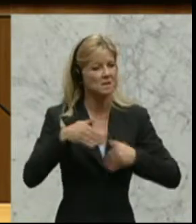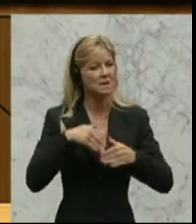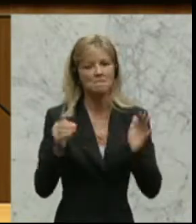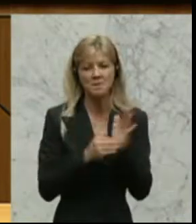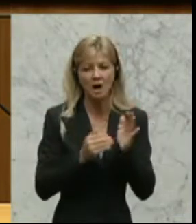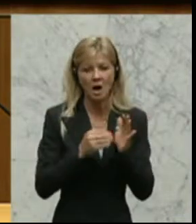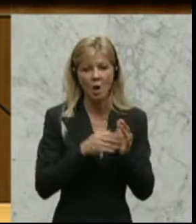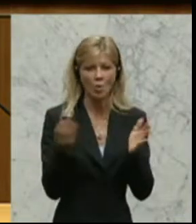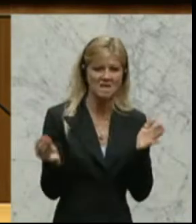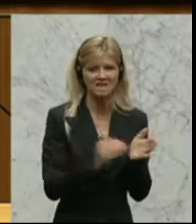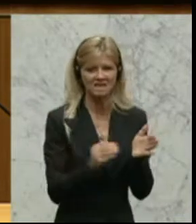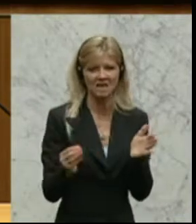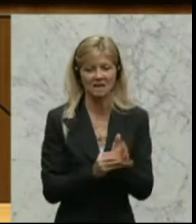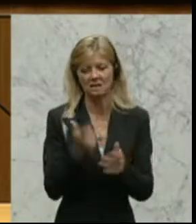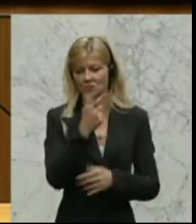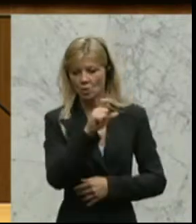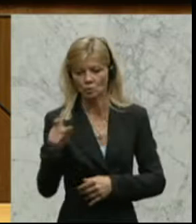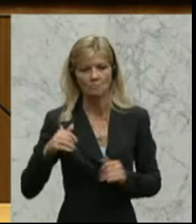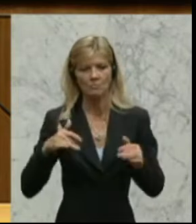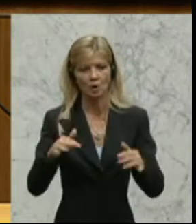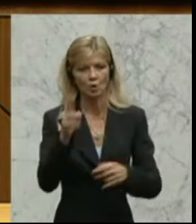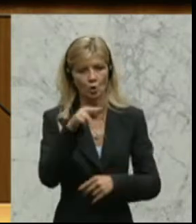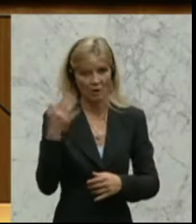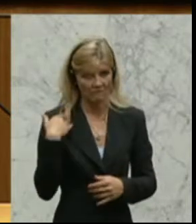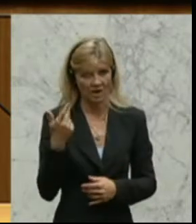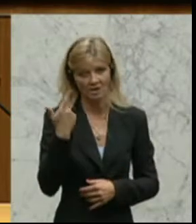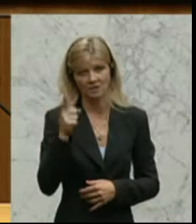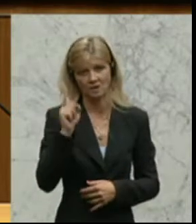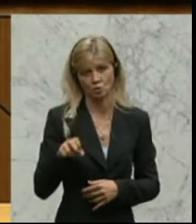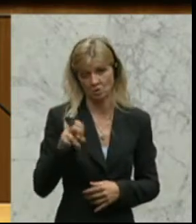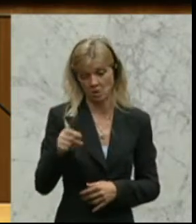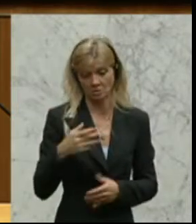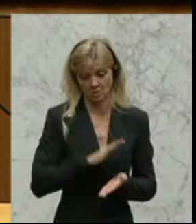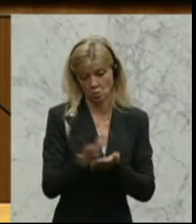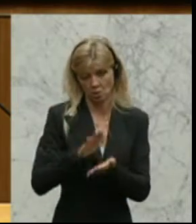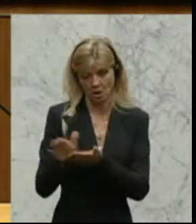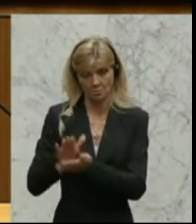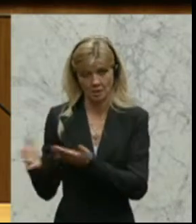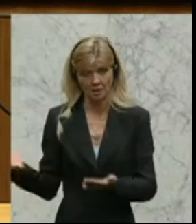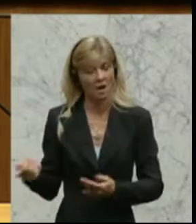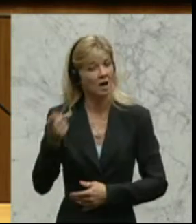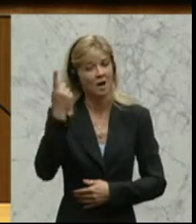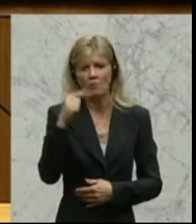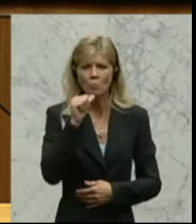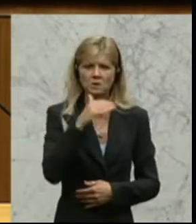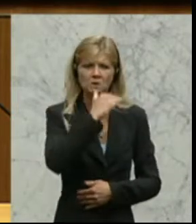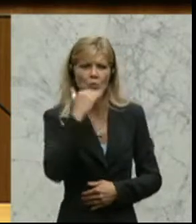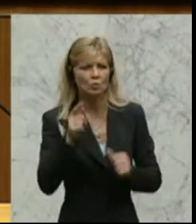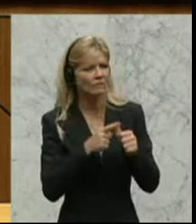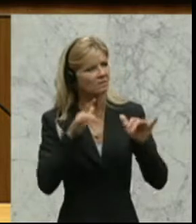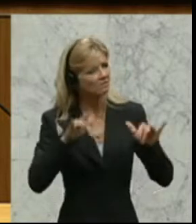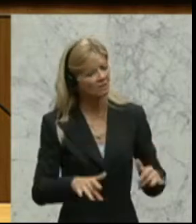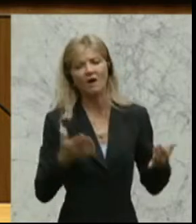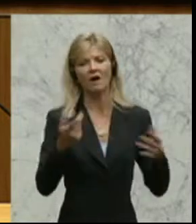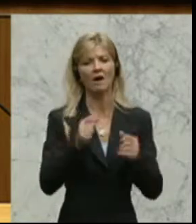Jahr 2013 ausgegeben, für Inserate. Wieso reicht nicht eine Pressekonferenz? Das macht ja jeder andere